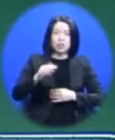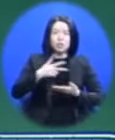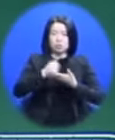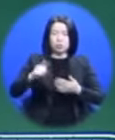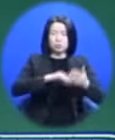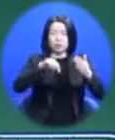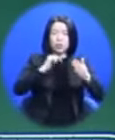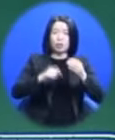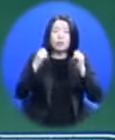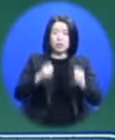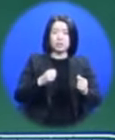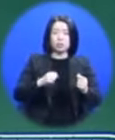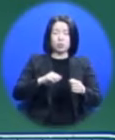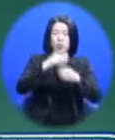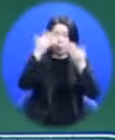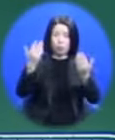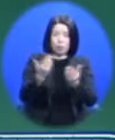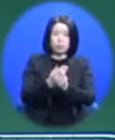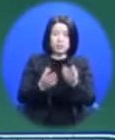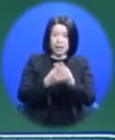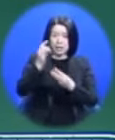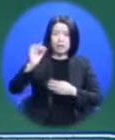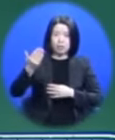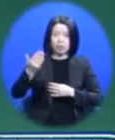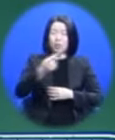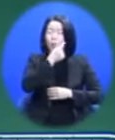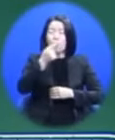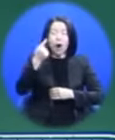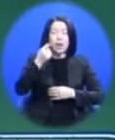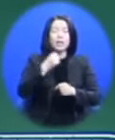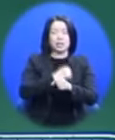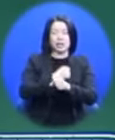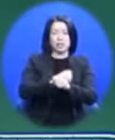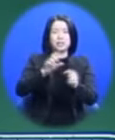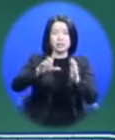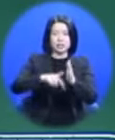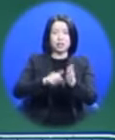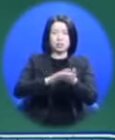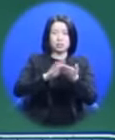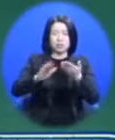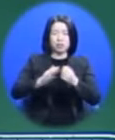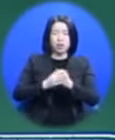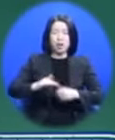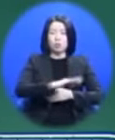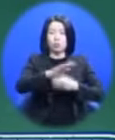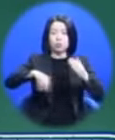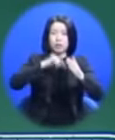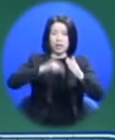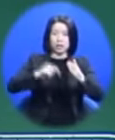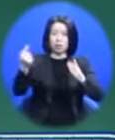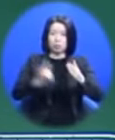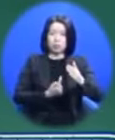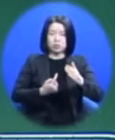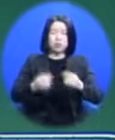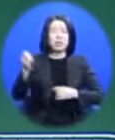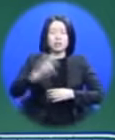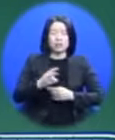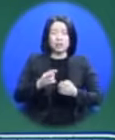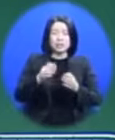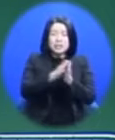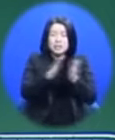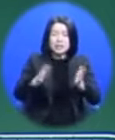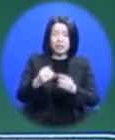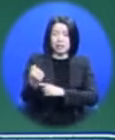우리와 온전히 하나 되는 것을 확인하는, 다시 확인하는 시간입니다. 우리 안에 오셔서 다시 시작할 힘